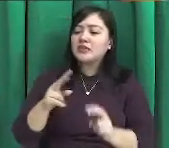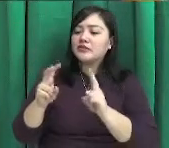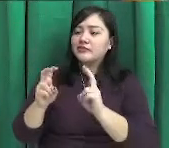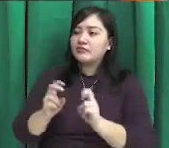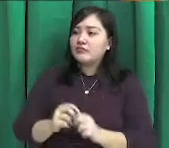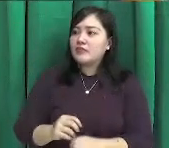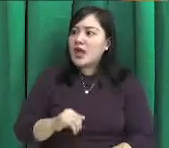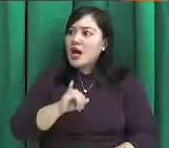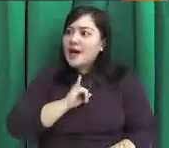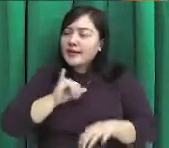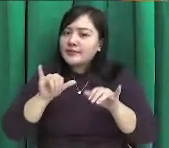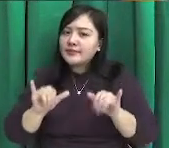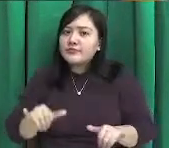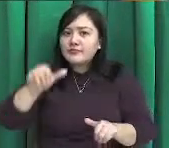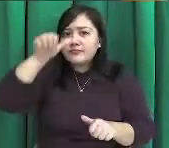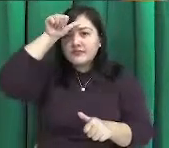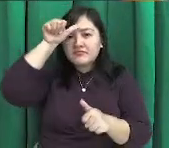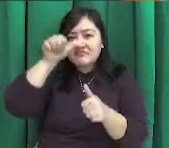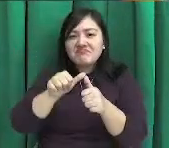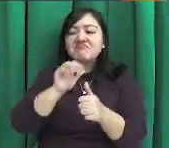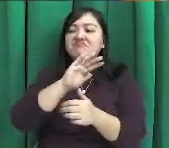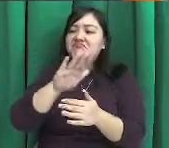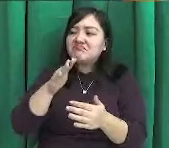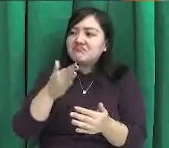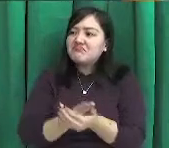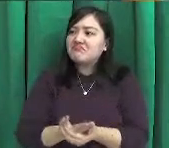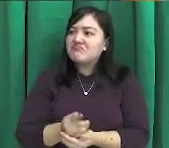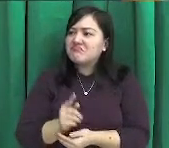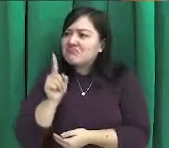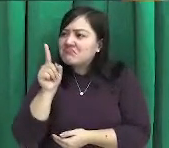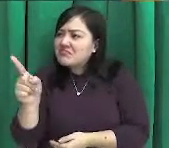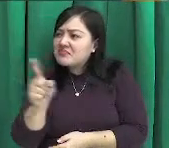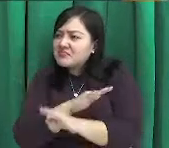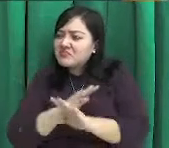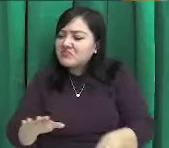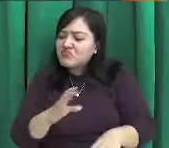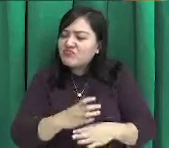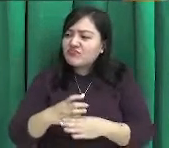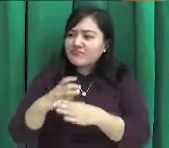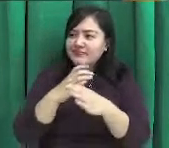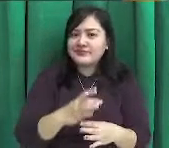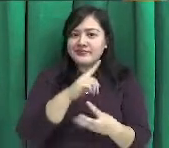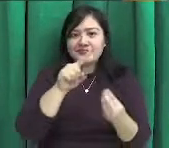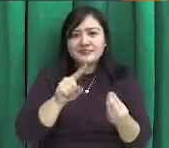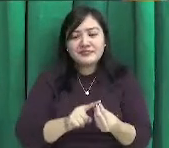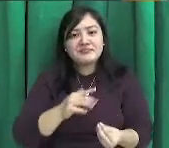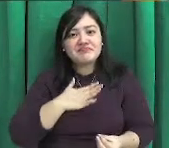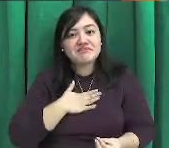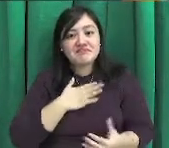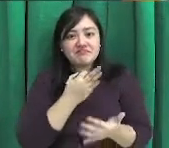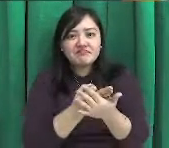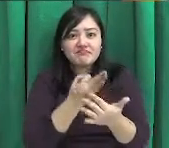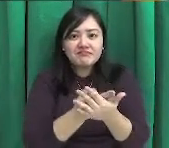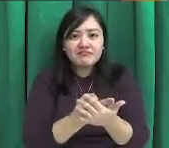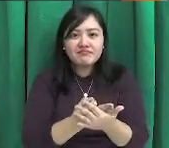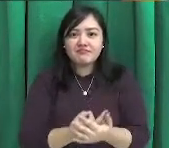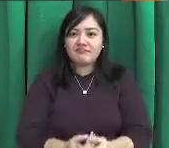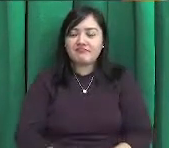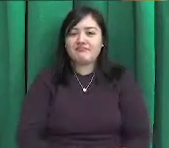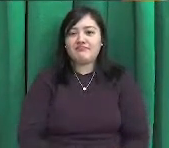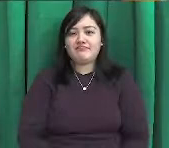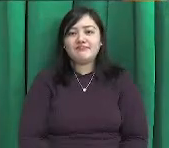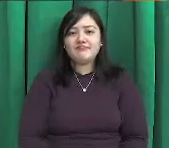Sabi niya, wala kang pakialam sa pera ko. Uh-uh. That was the exact